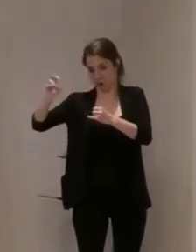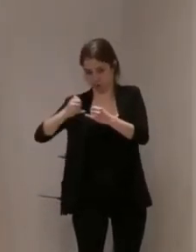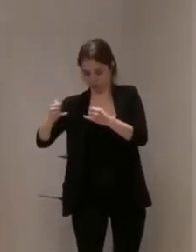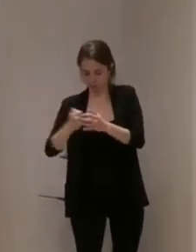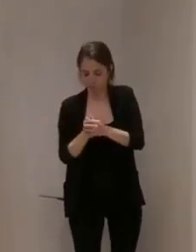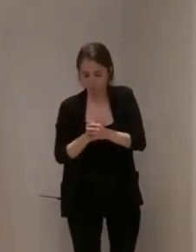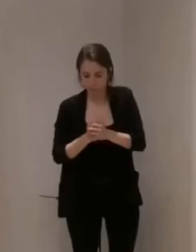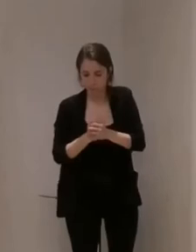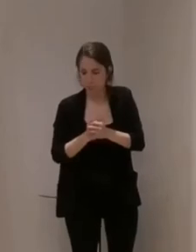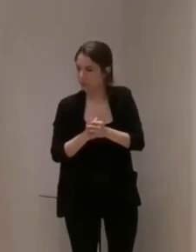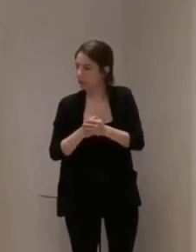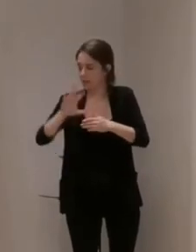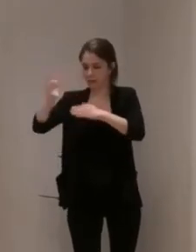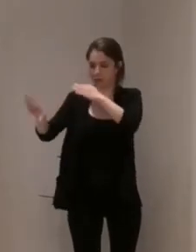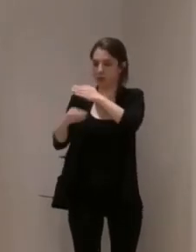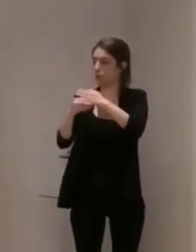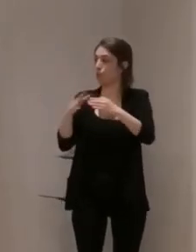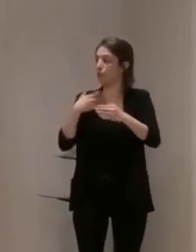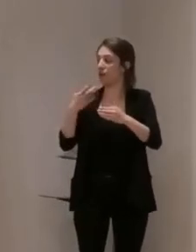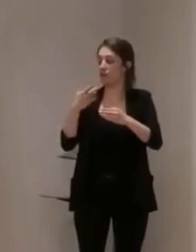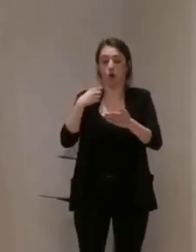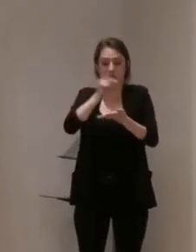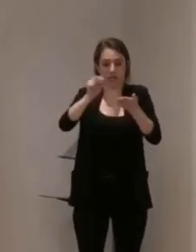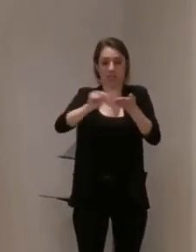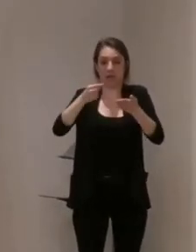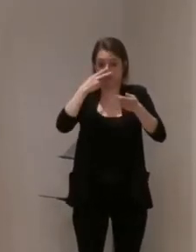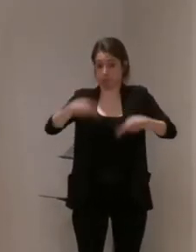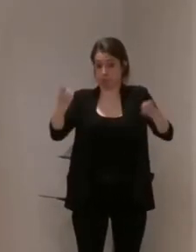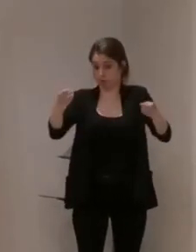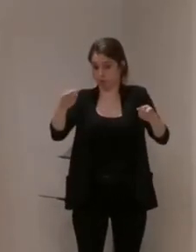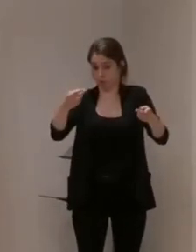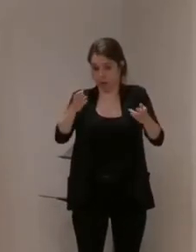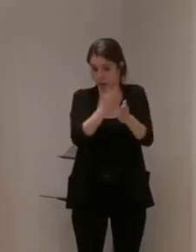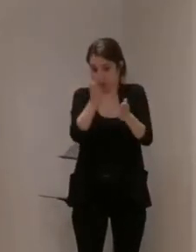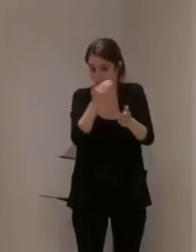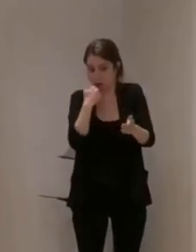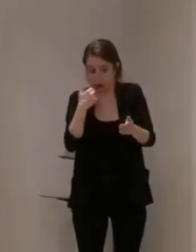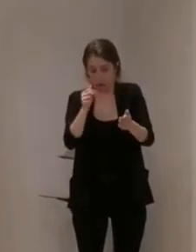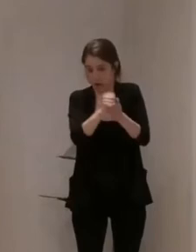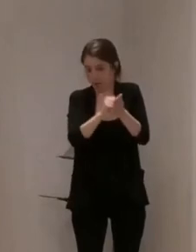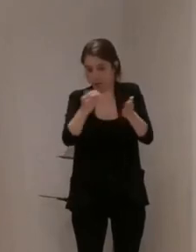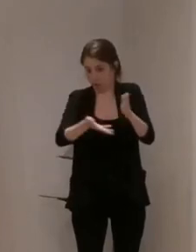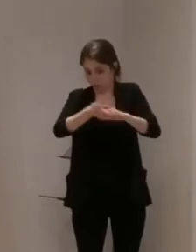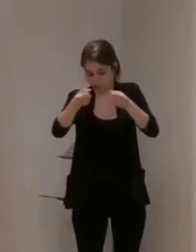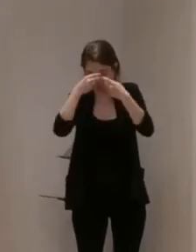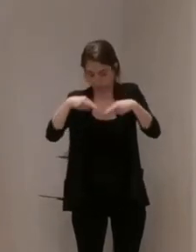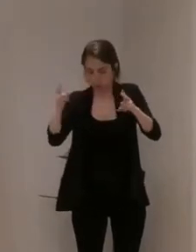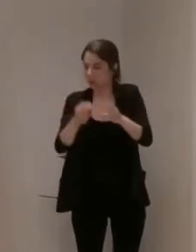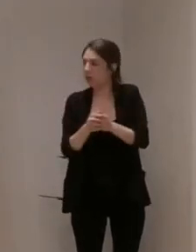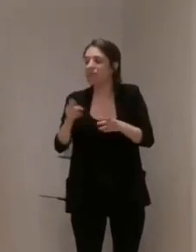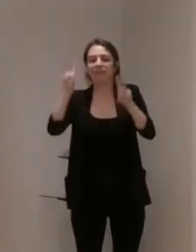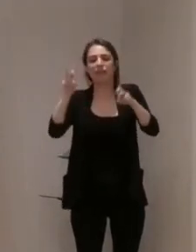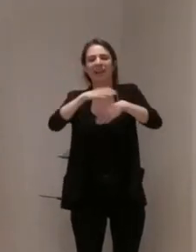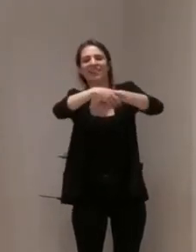metàfora sobre. Jo, que la tinc escrita per allà, vull dir que no, és improvisada d'ara. Diguem, això de la democràcia